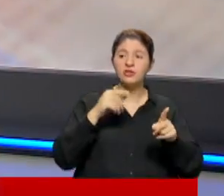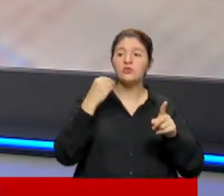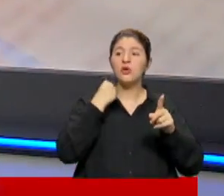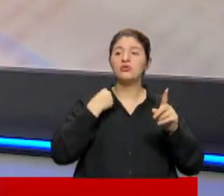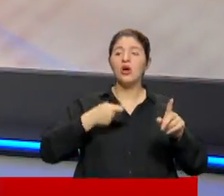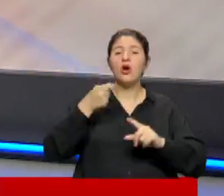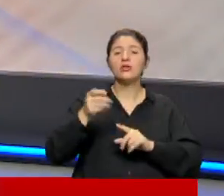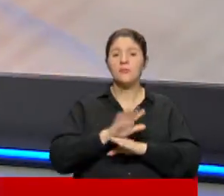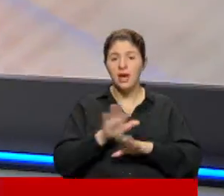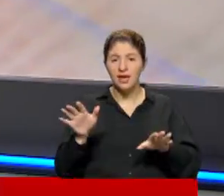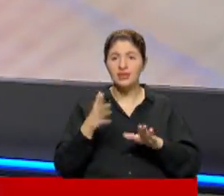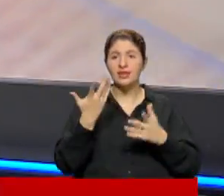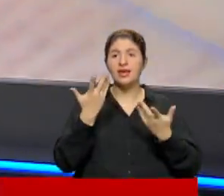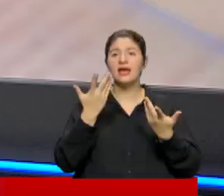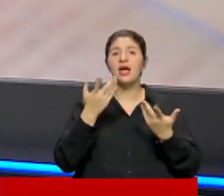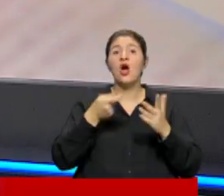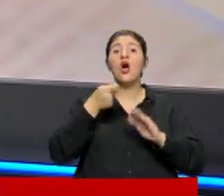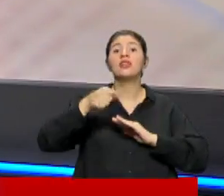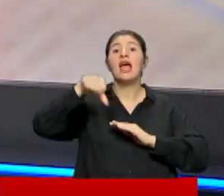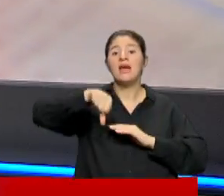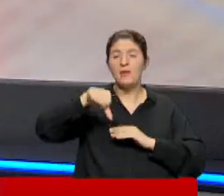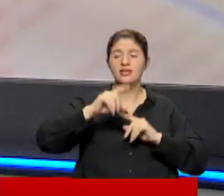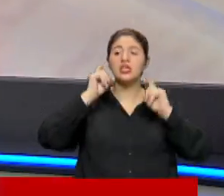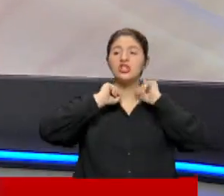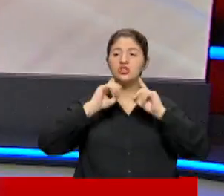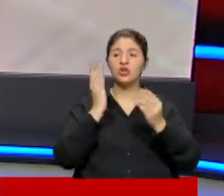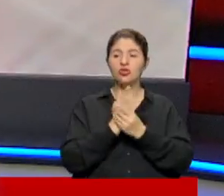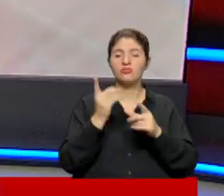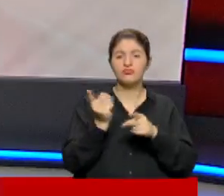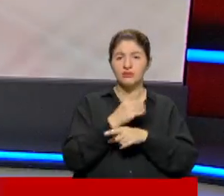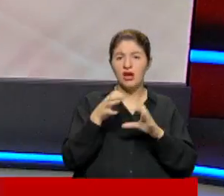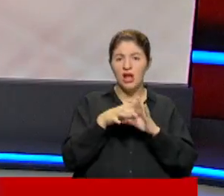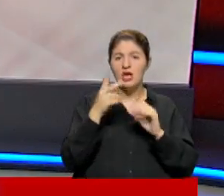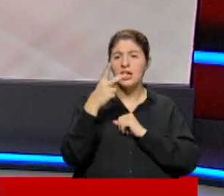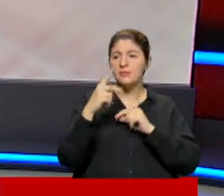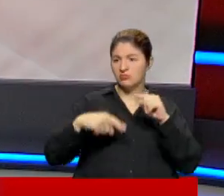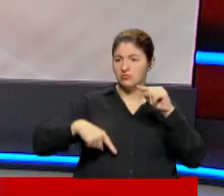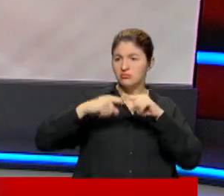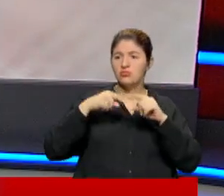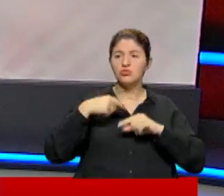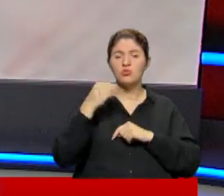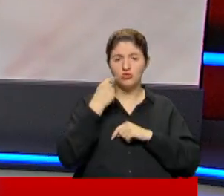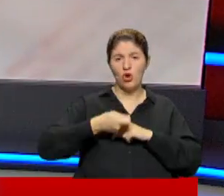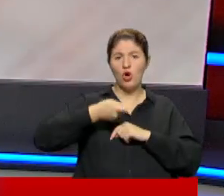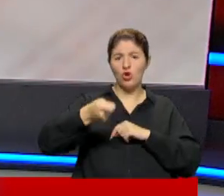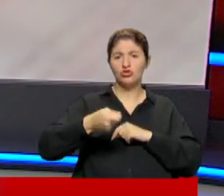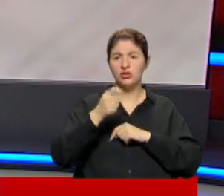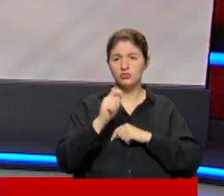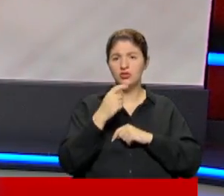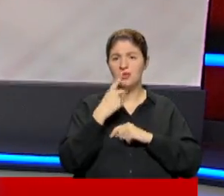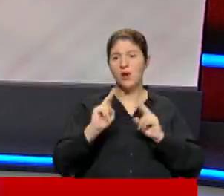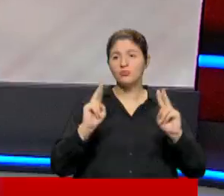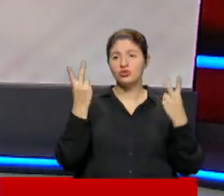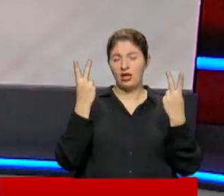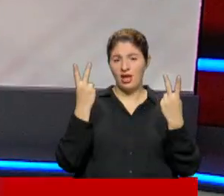borçlarını ödemeyenler e ödeyemeyenler icralık Olanlarla ilgili 2.000 liraya kadar biz o borçları Ödeyeceğiz böyle bir